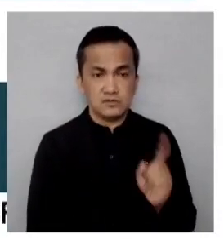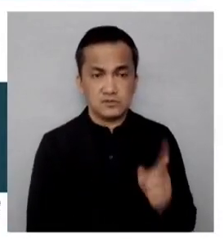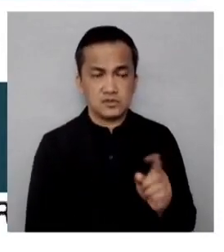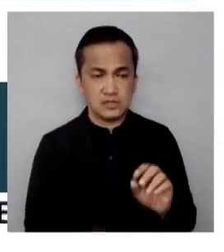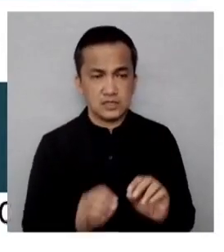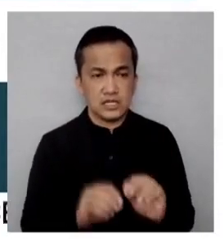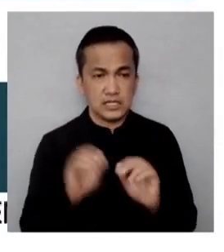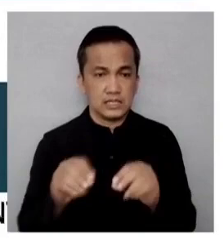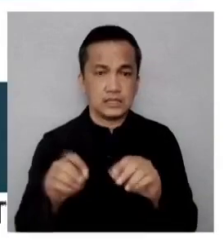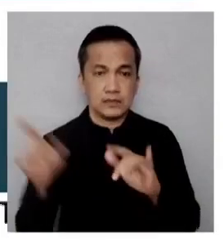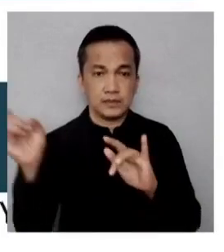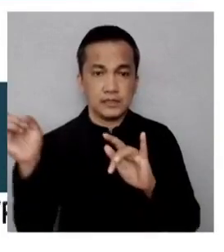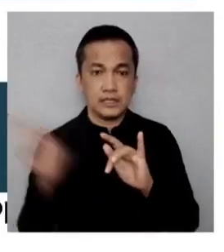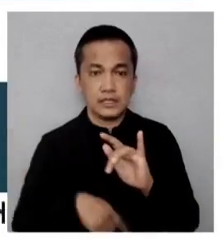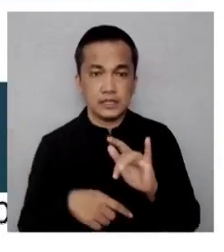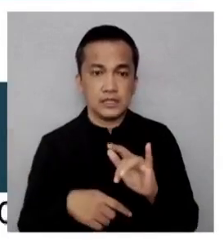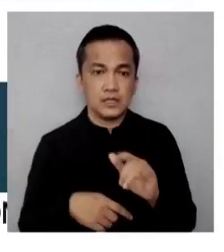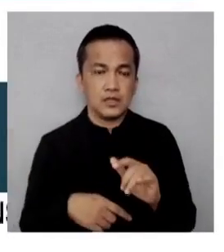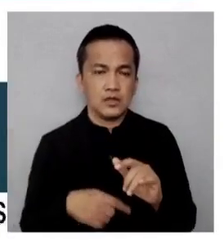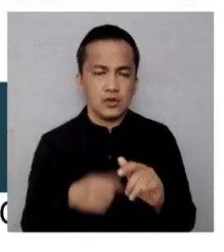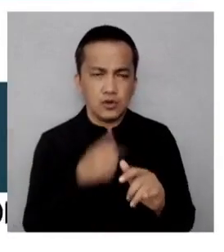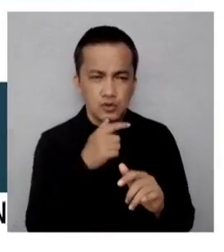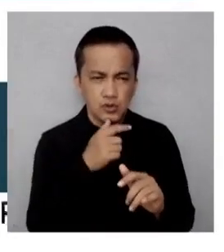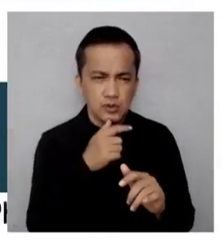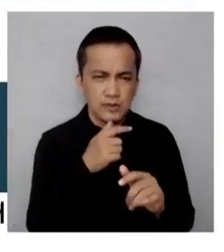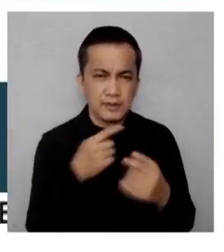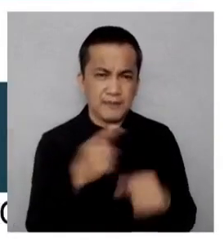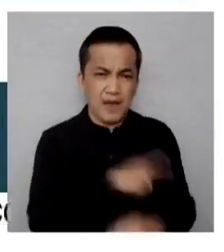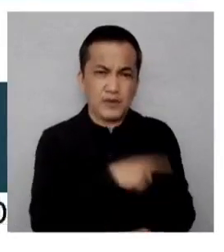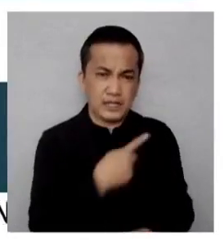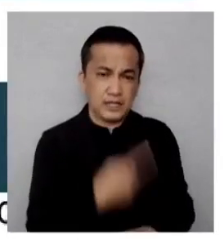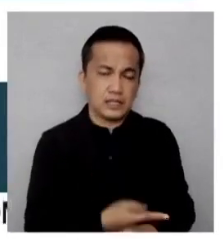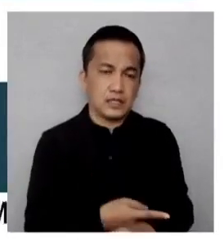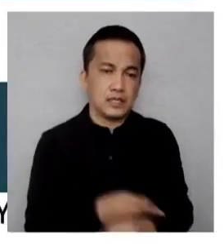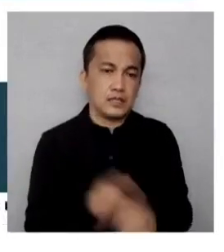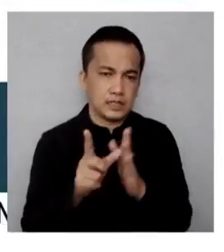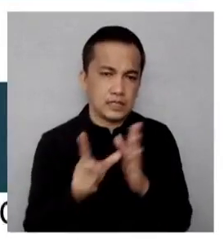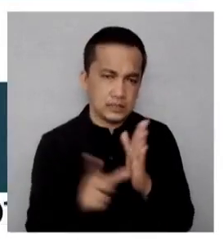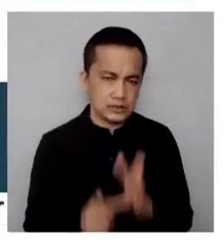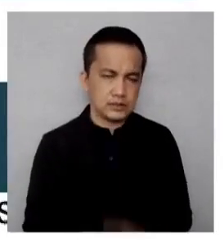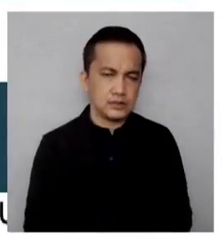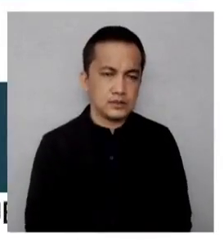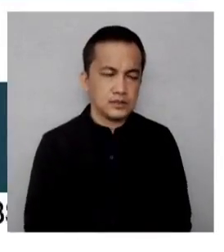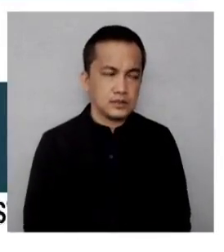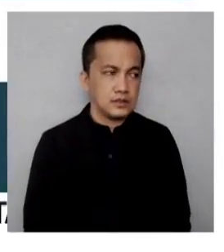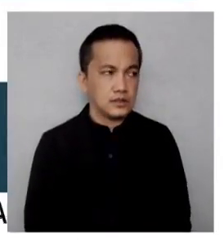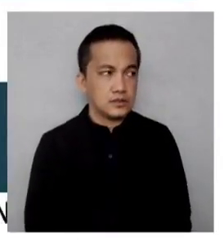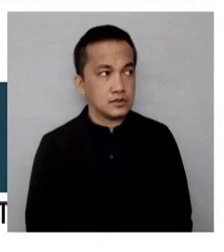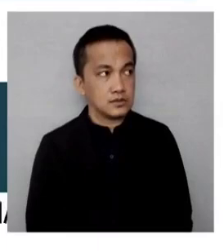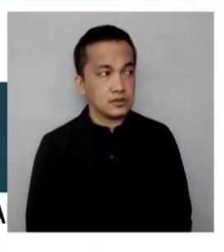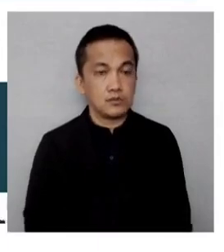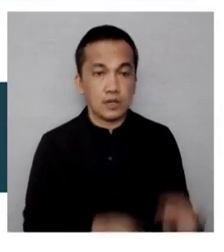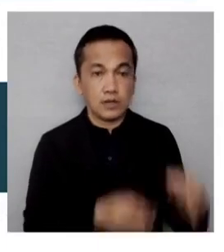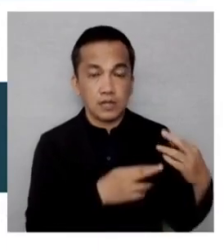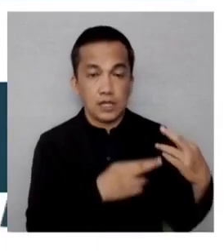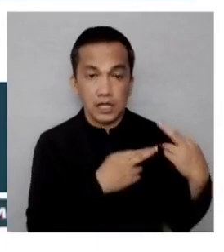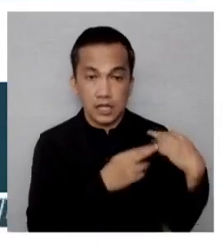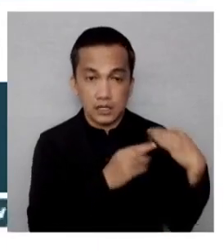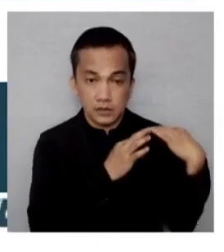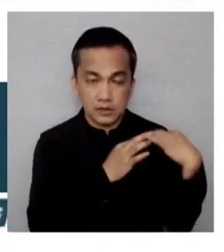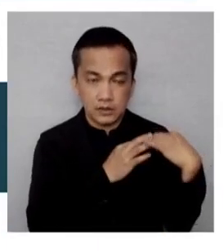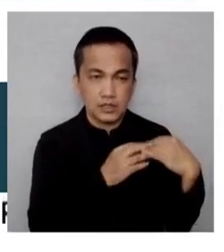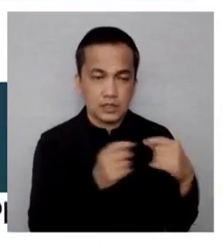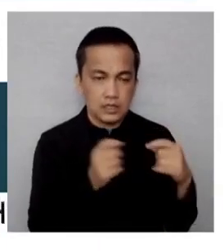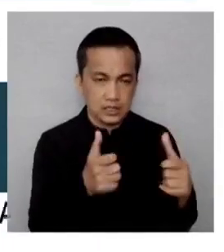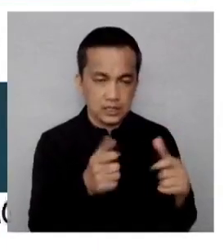penalty yung talagang may ngipin itong batas na ito para yung accountability ay agad-agad ay makuha natin